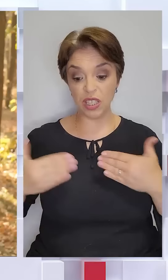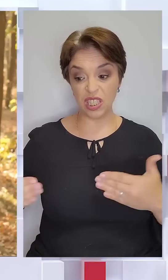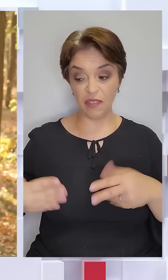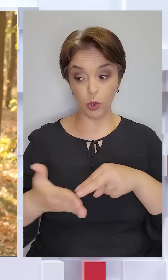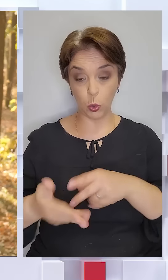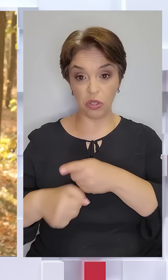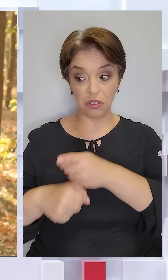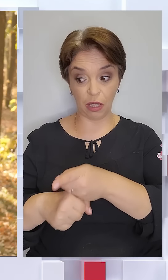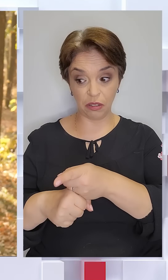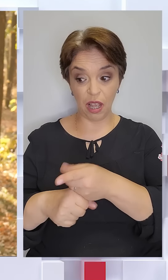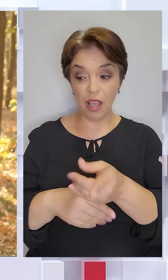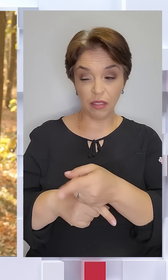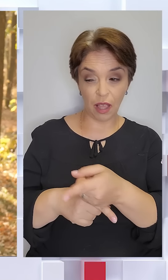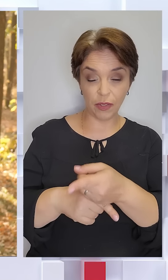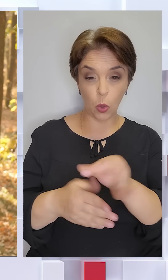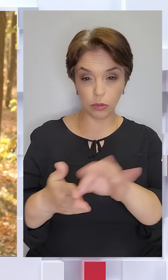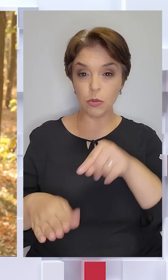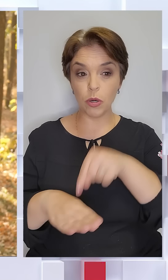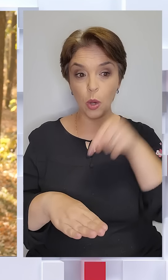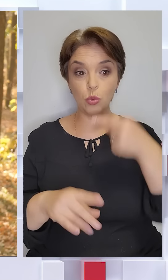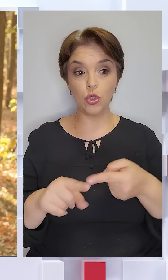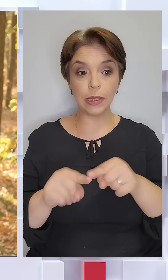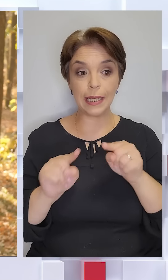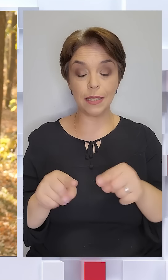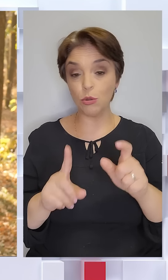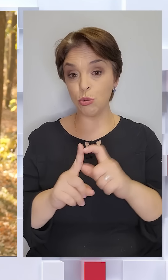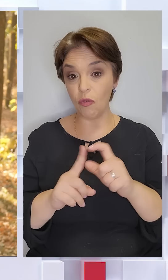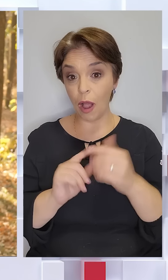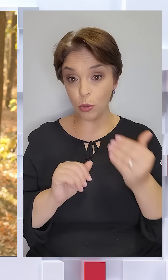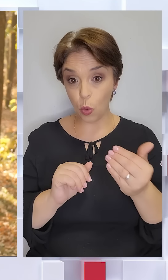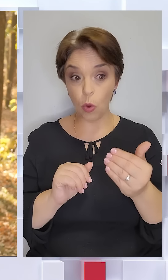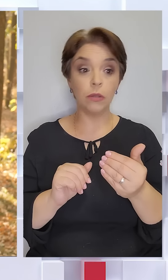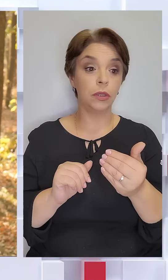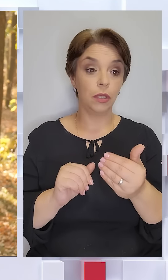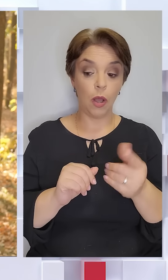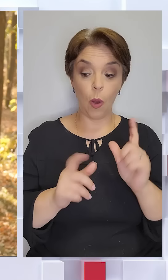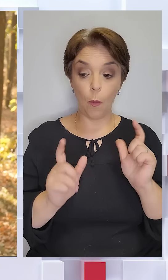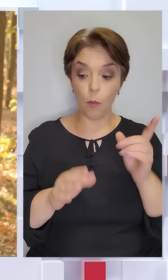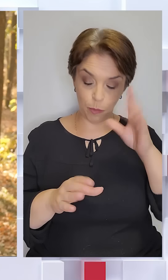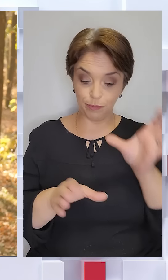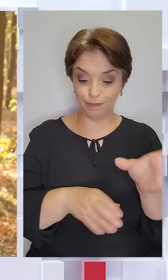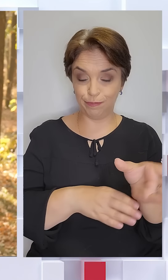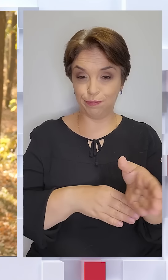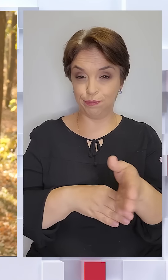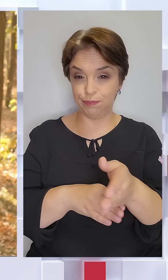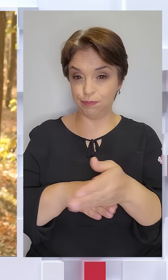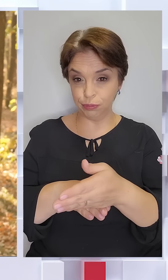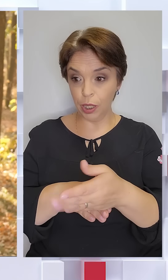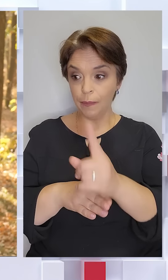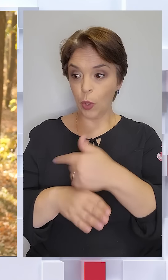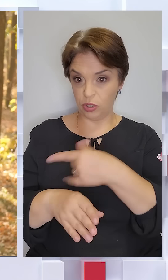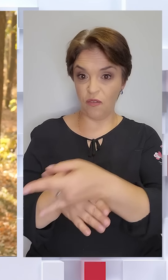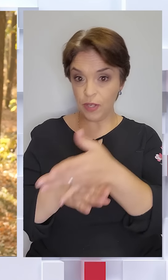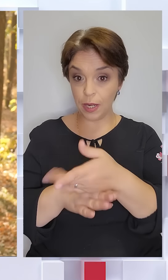танк. Навідник, одразу реагуючи на ці слова його, повернув башту та